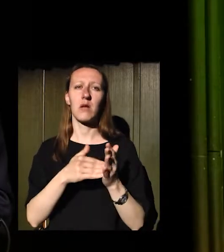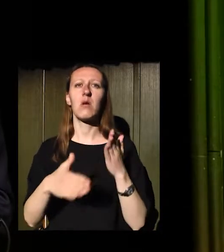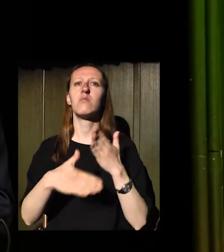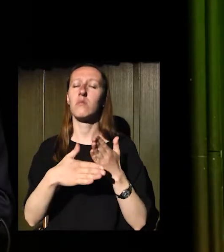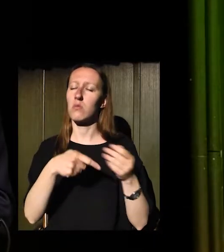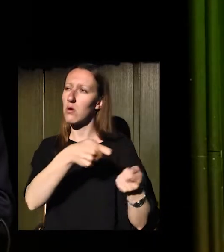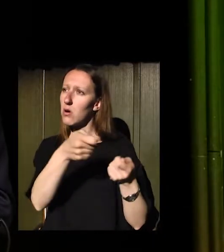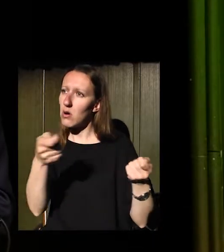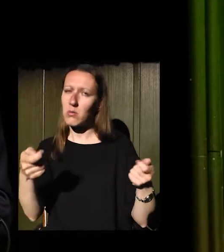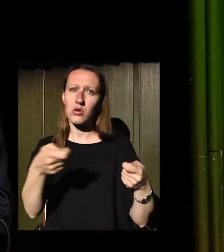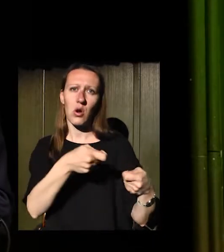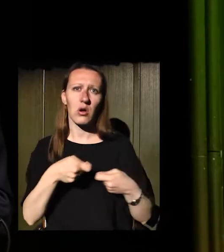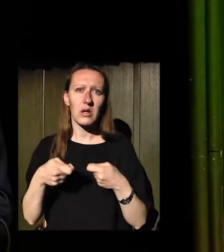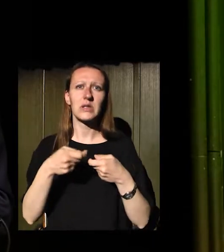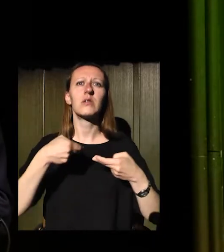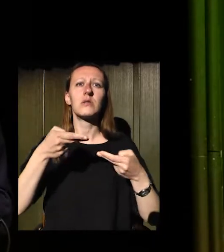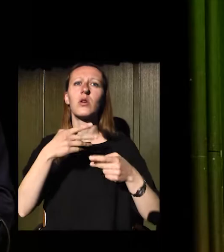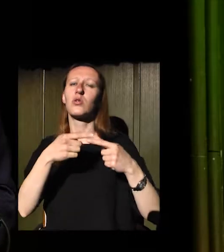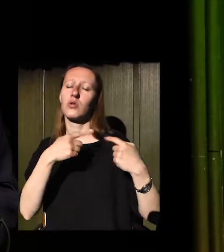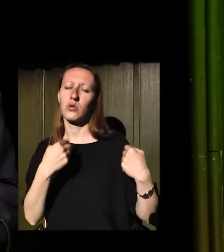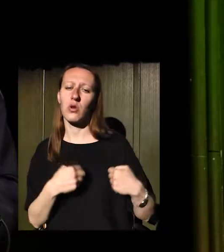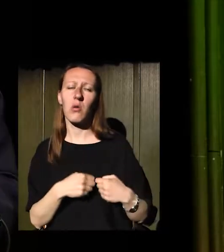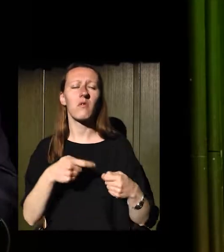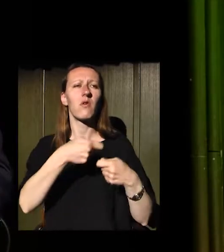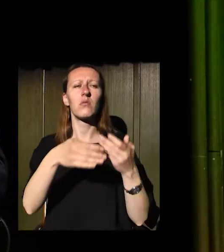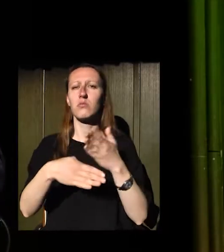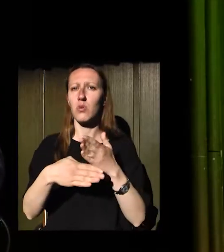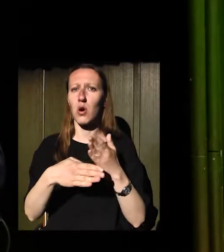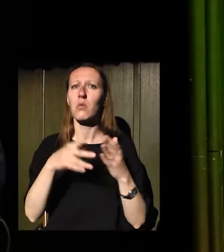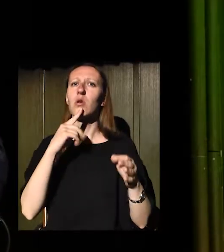u takvim okolnostima organizirati i dostaviti humanitarnu pomoć